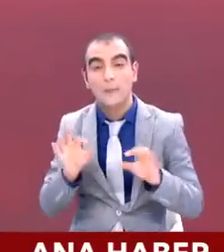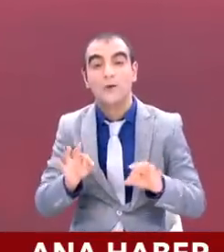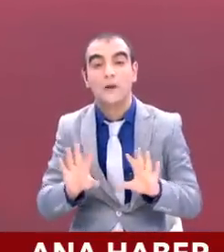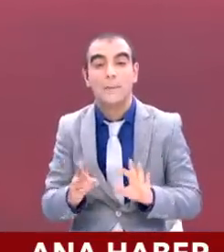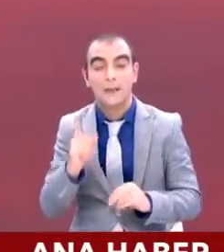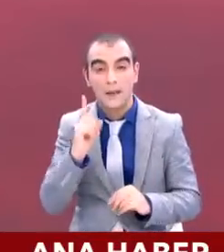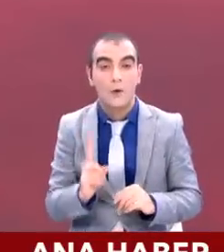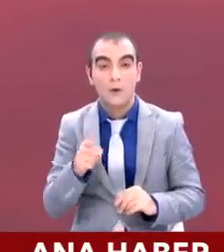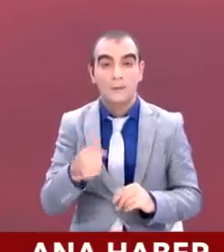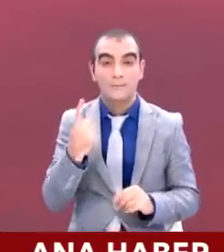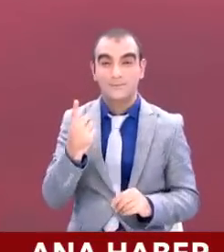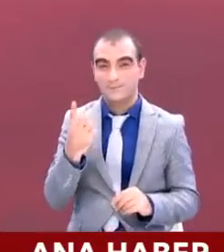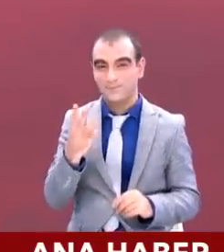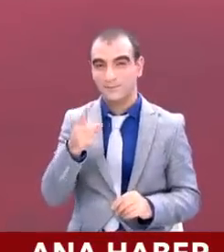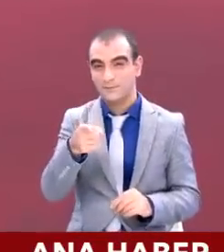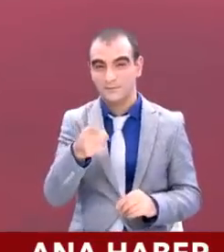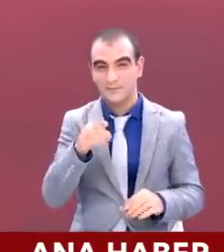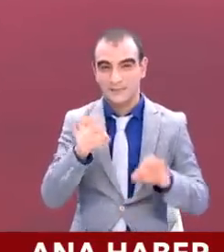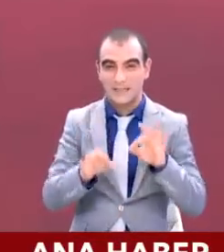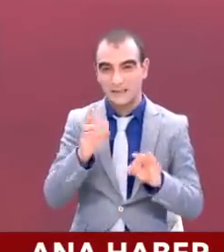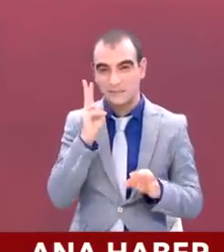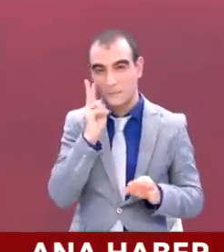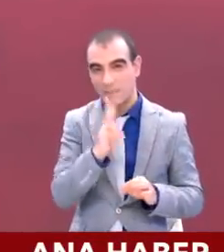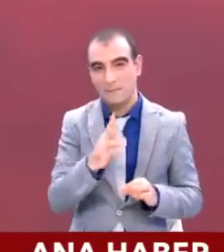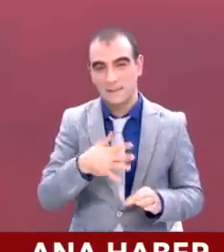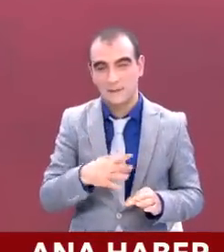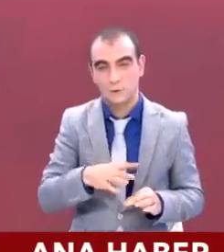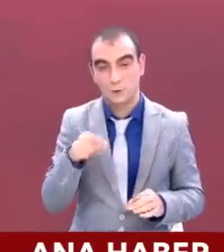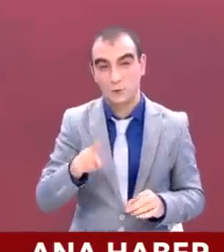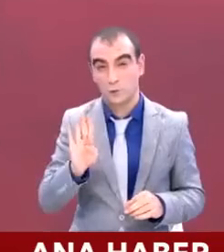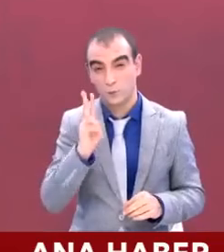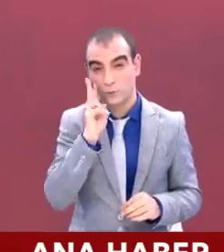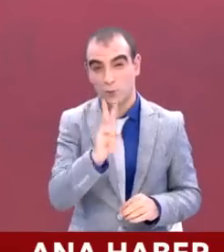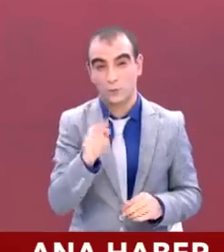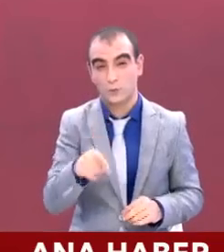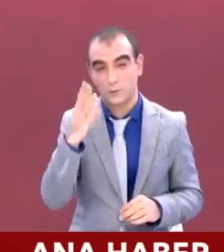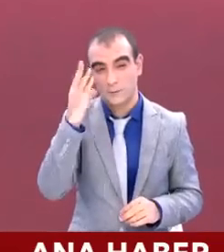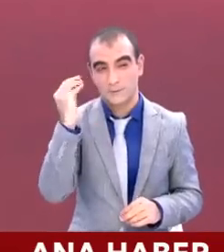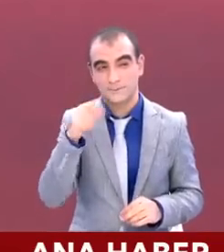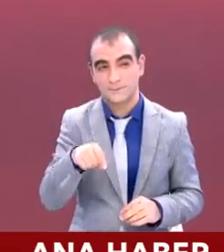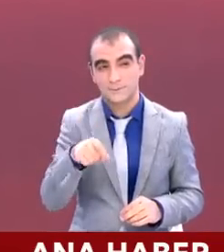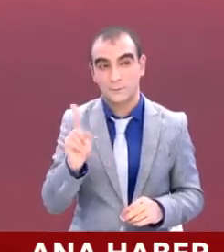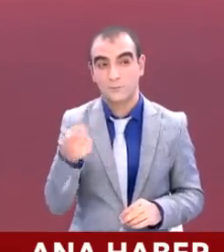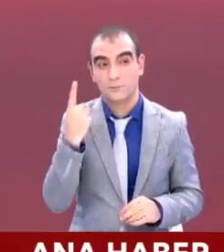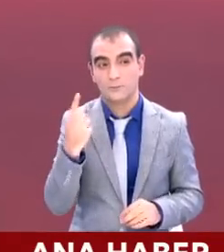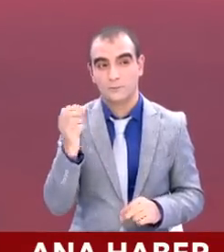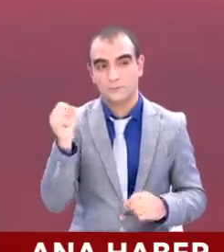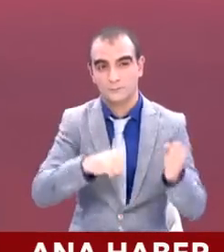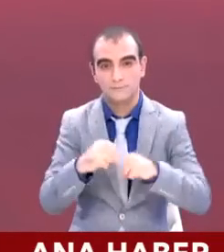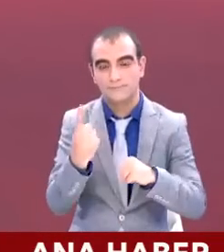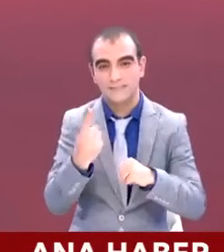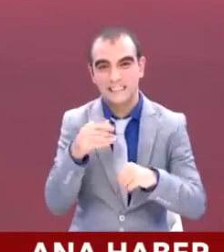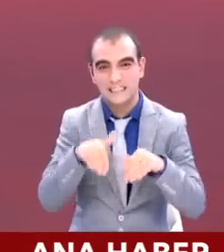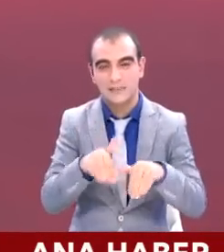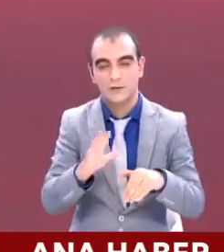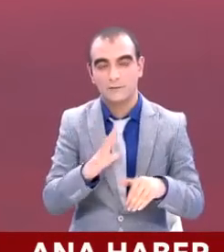Türkiye'de kaç anket sonuçlarına bir bakmamız lazım şunu görüyoruz Çünkü anketlere baktığımız zaman enteresan kıyasıya bir seçim